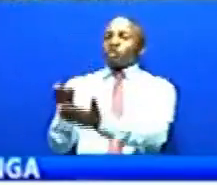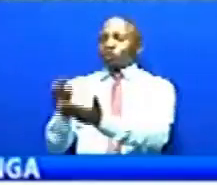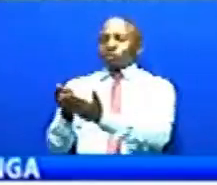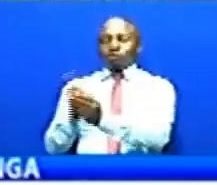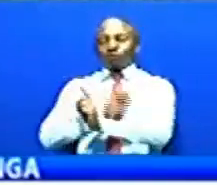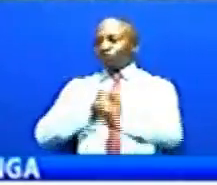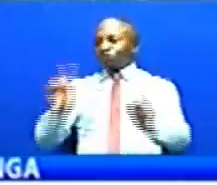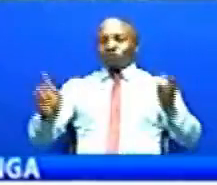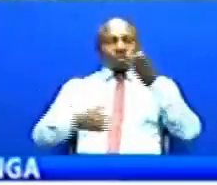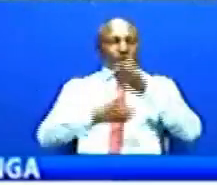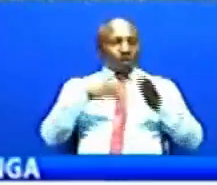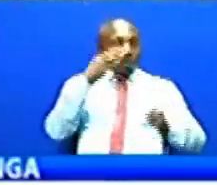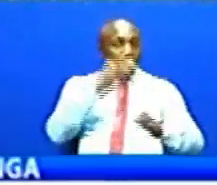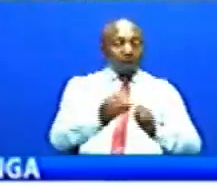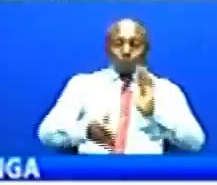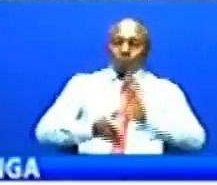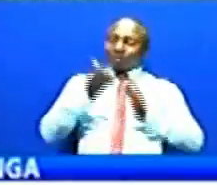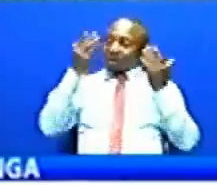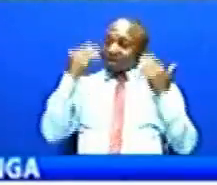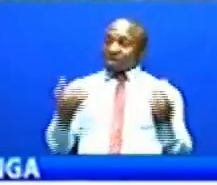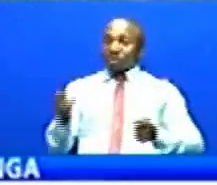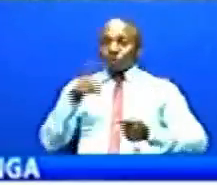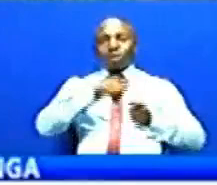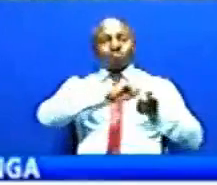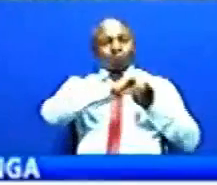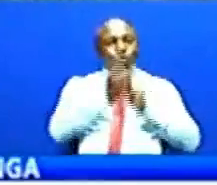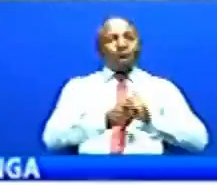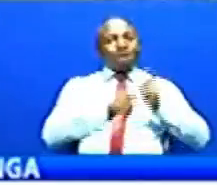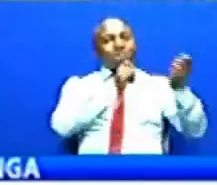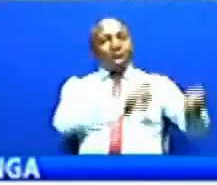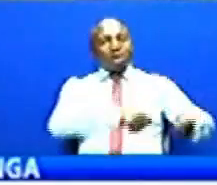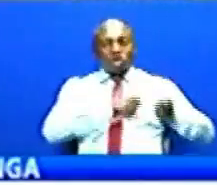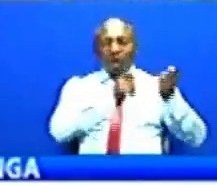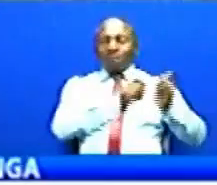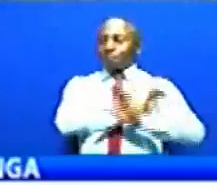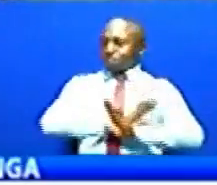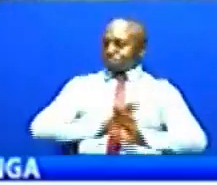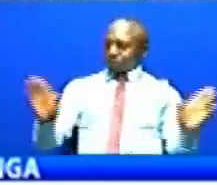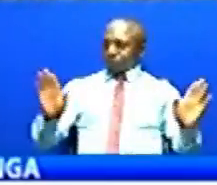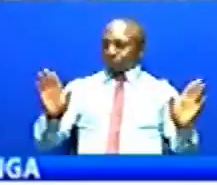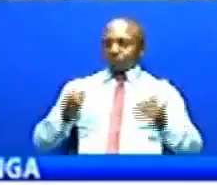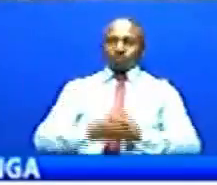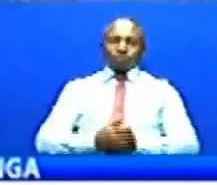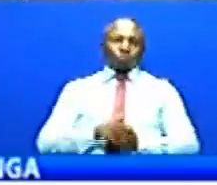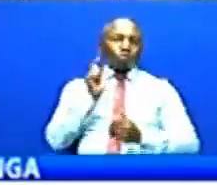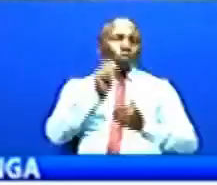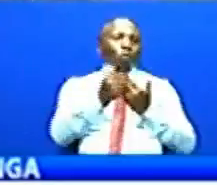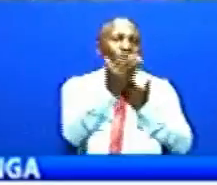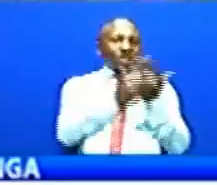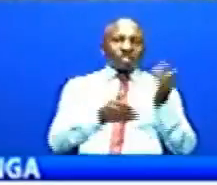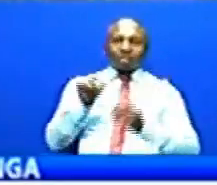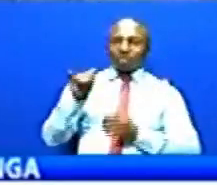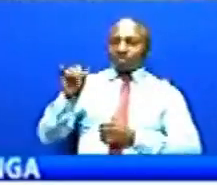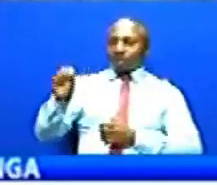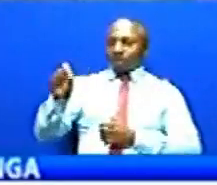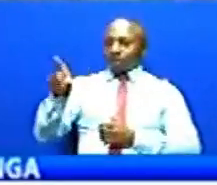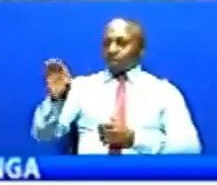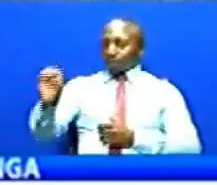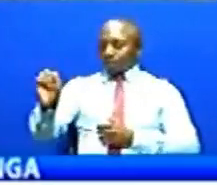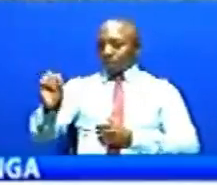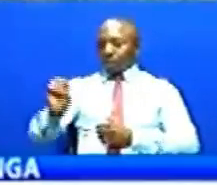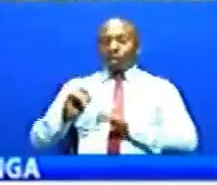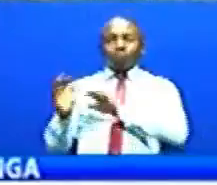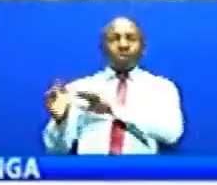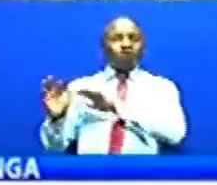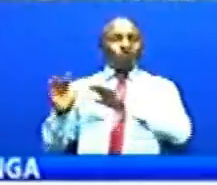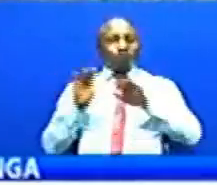pabichi, kuanzia sasa kule ni mashamba tu. Wananchi wa Isele, mafuriko yalisomba